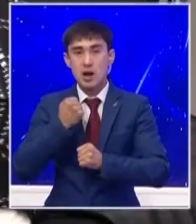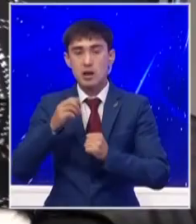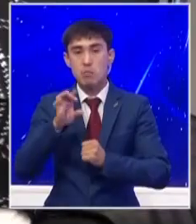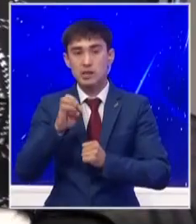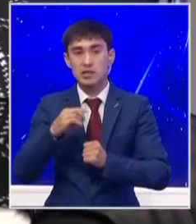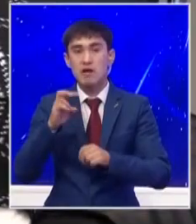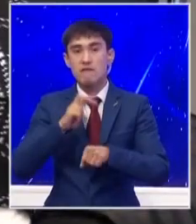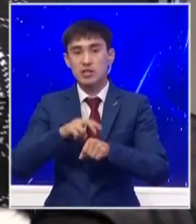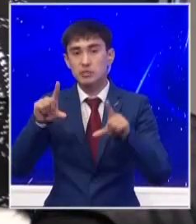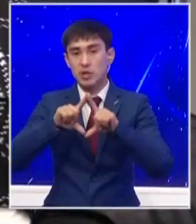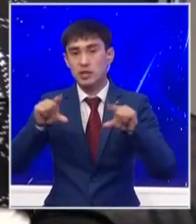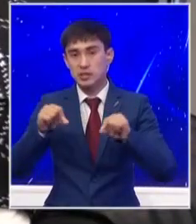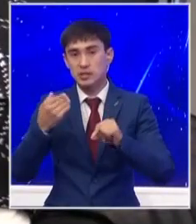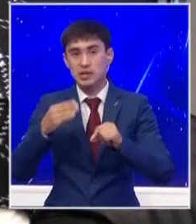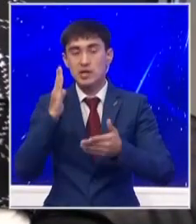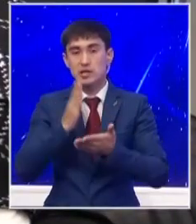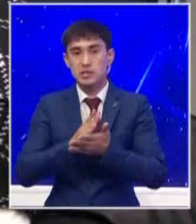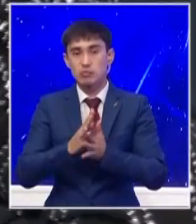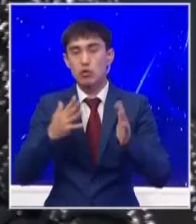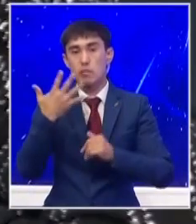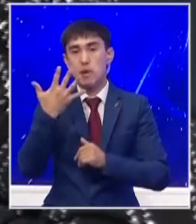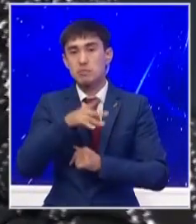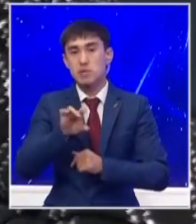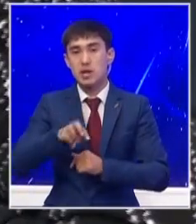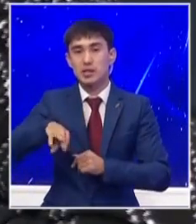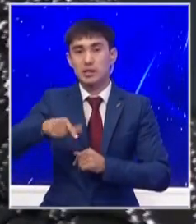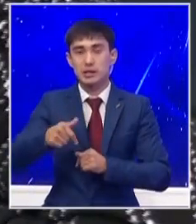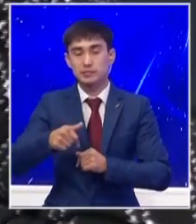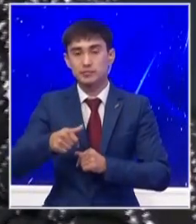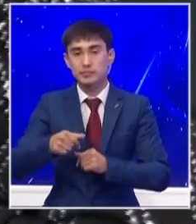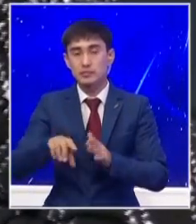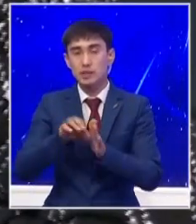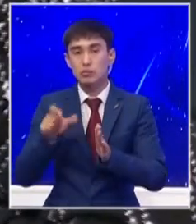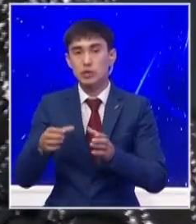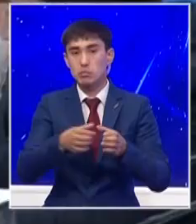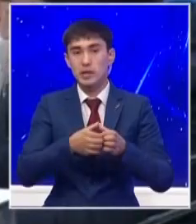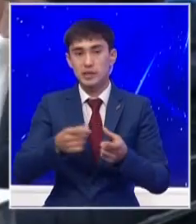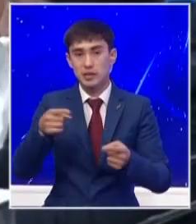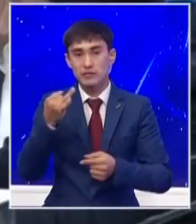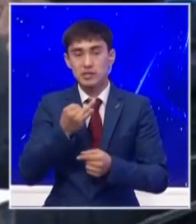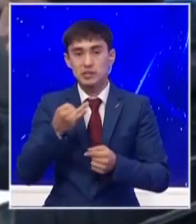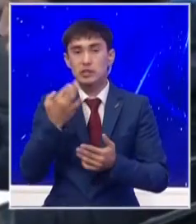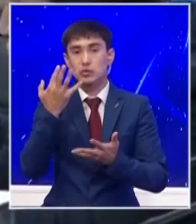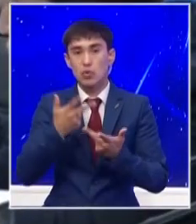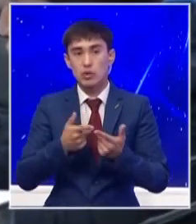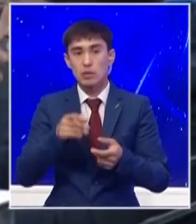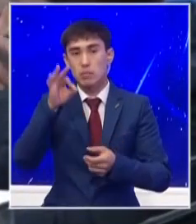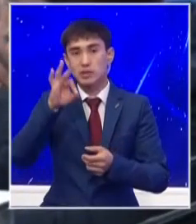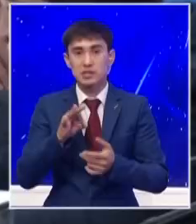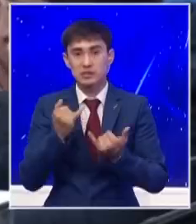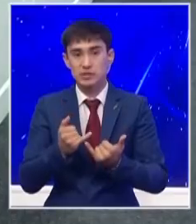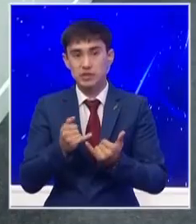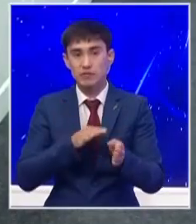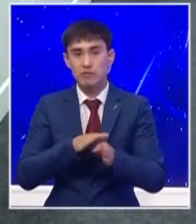базы врачебных организаций предусмотрено более 5 миллиардов тенге. Депутаты партии поинтересовались, на сколько процентов